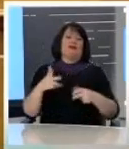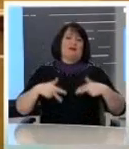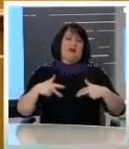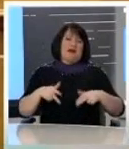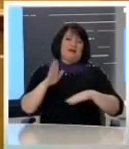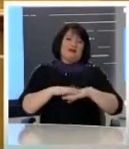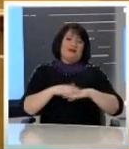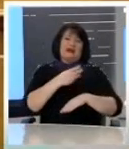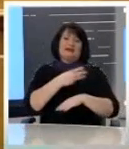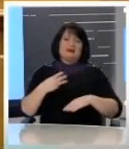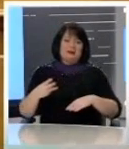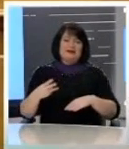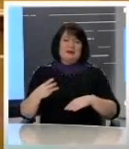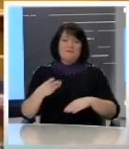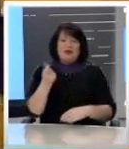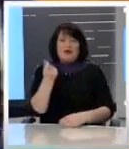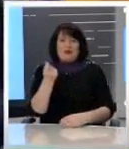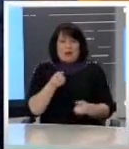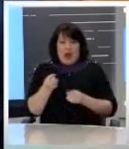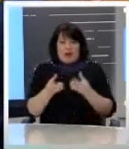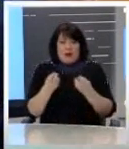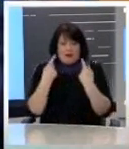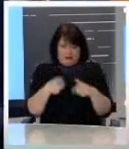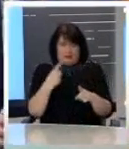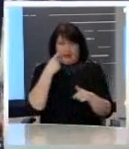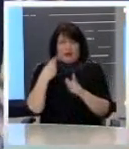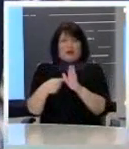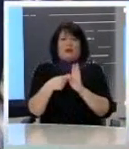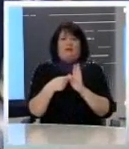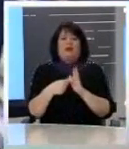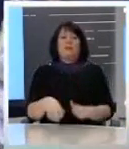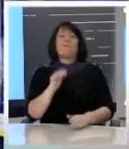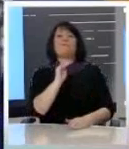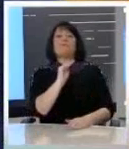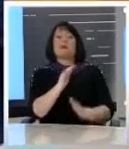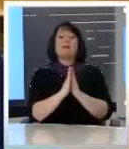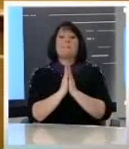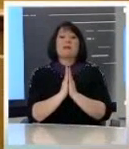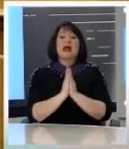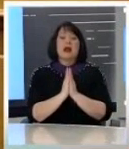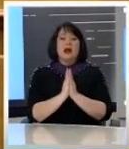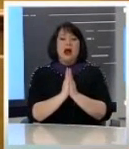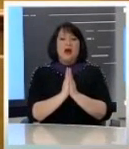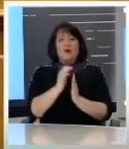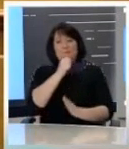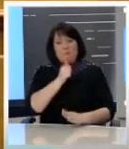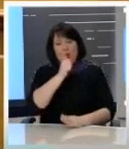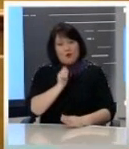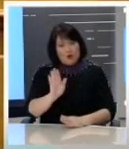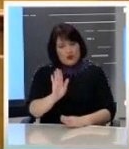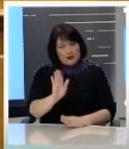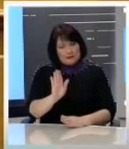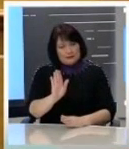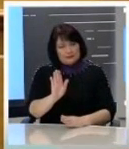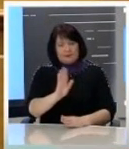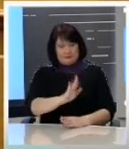κυβέρνηση, ενώ τα οικονομικά μεγέθη λένε άλλα πράγματα. Κύριε Σταθάκη, παρακαλώ πολύ, κάντε λίγο υπομονή,